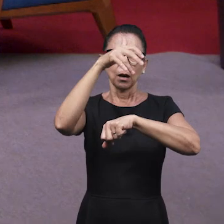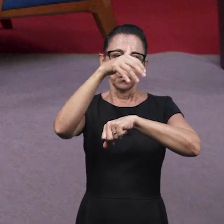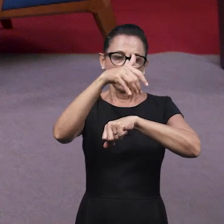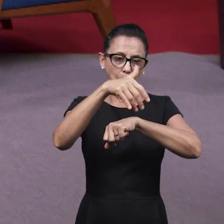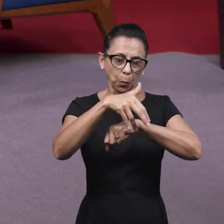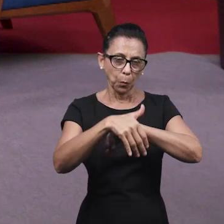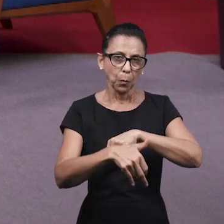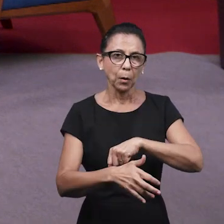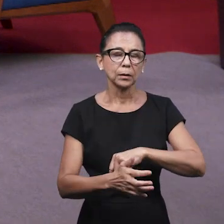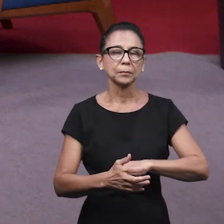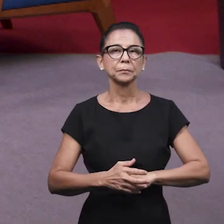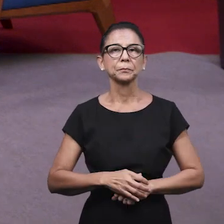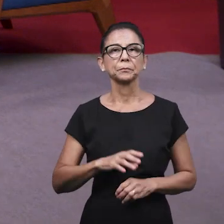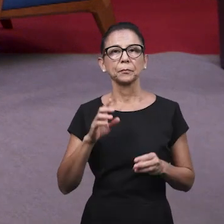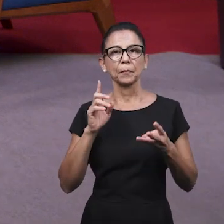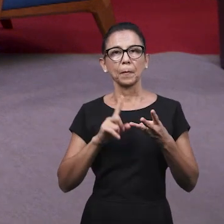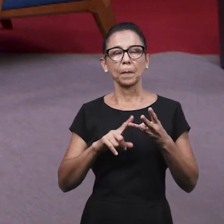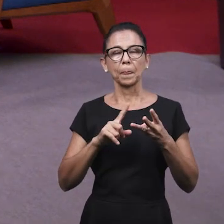la colonne